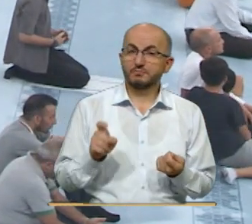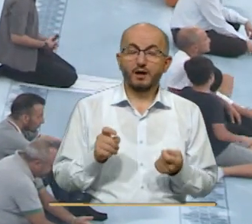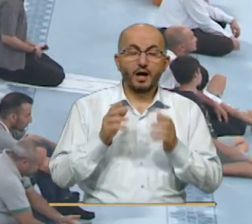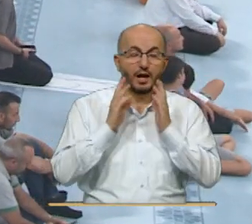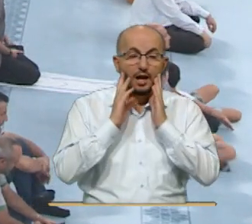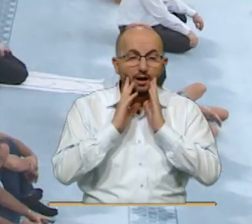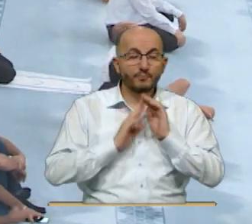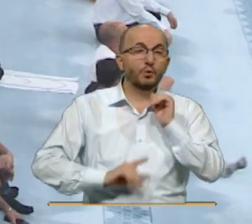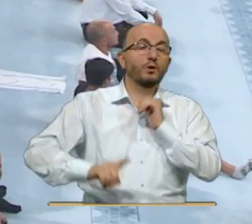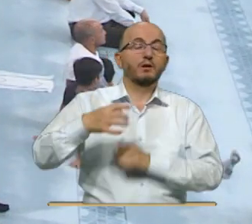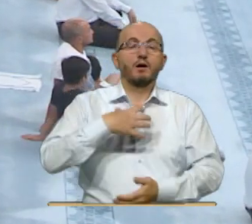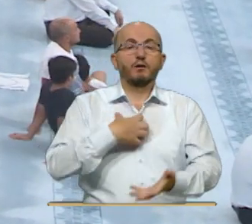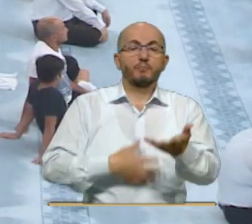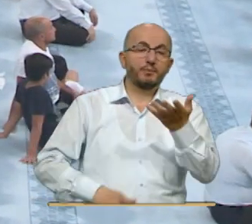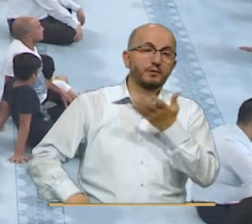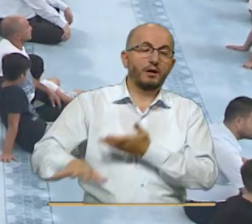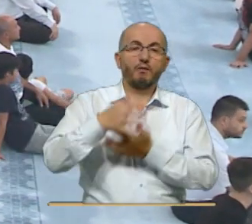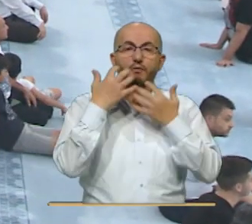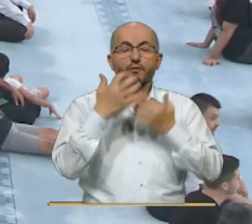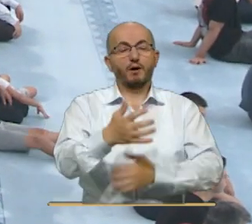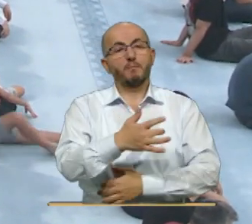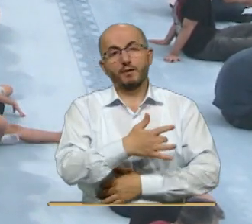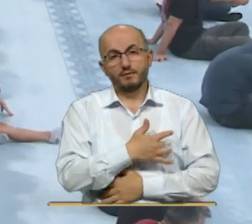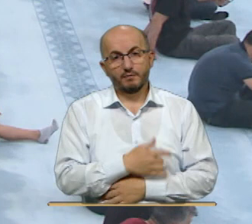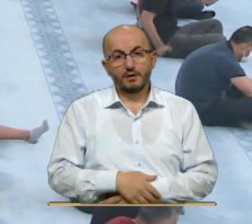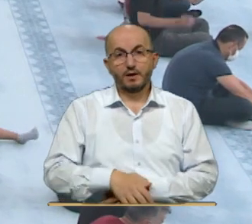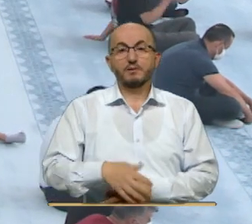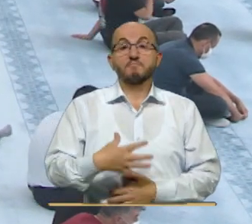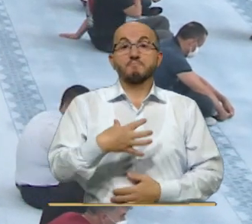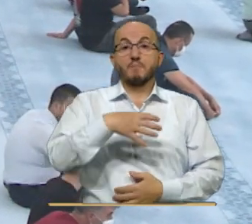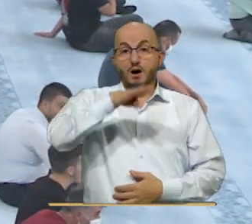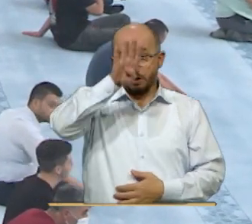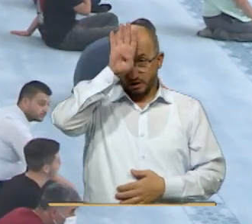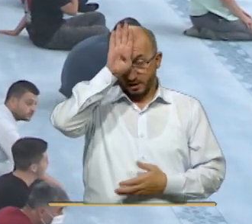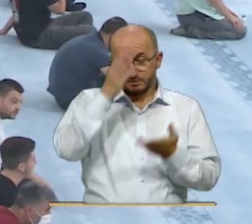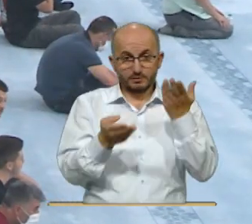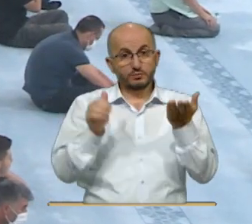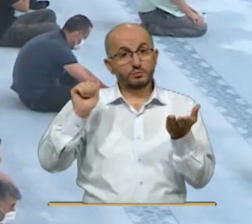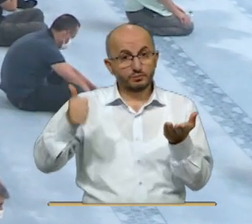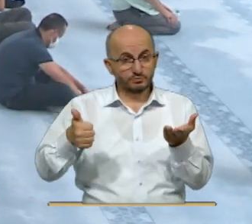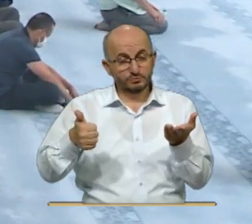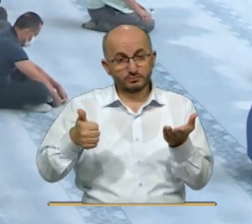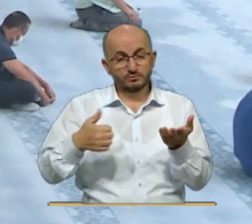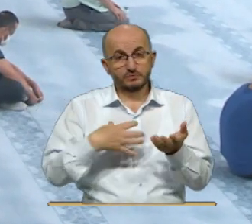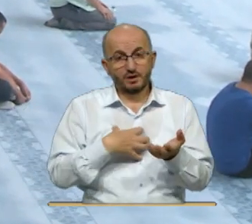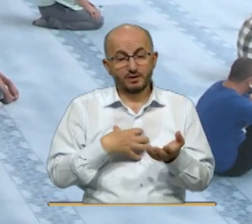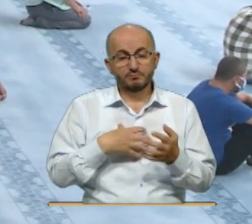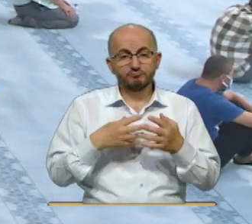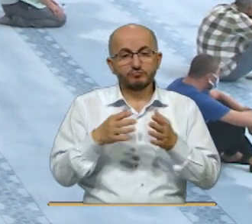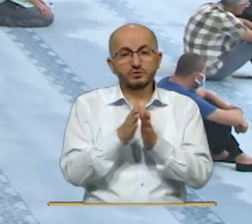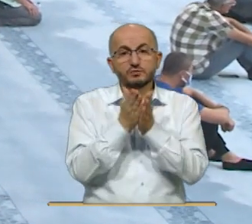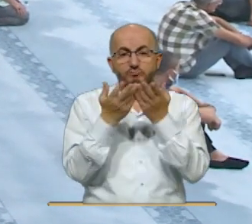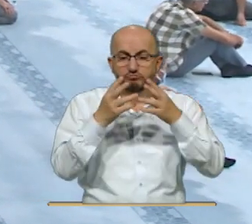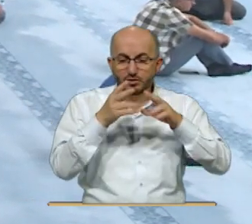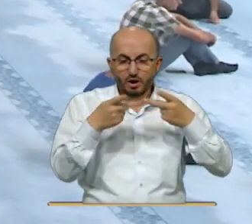Elhamdülillahi Rabbil Alemin, Errahmanirrahim, Maliki Yevmiddin. Tefsirleri açıp